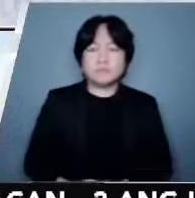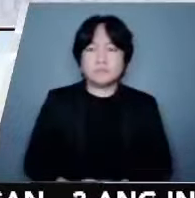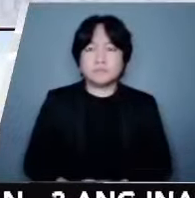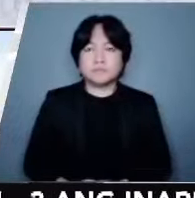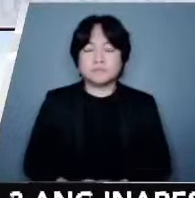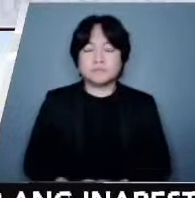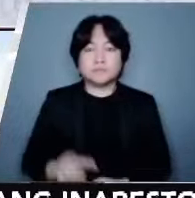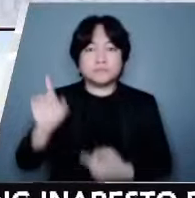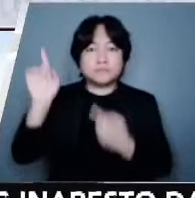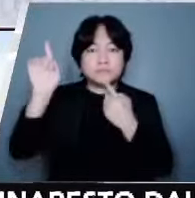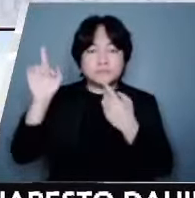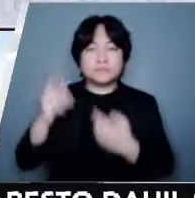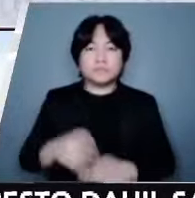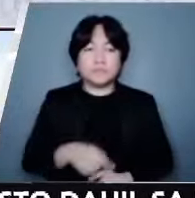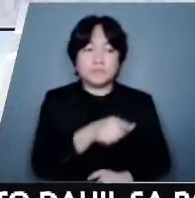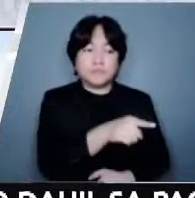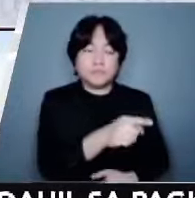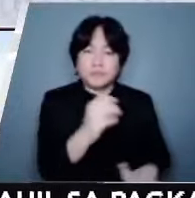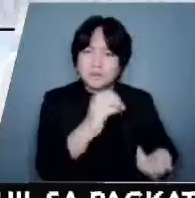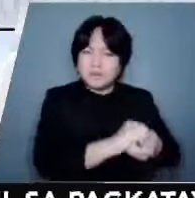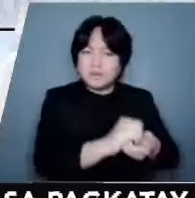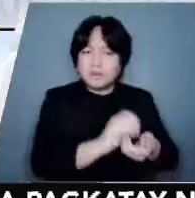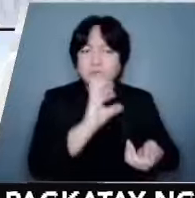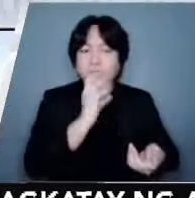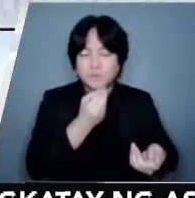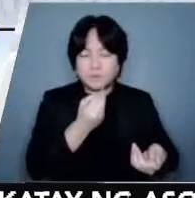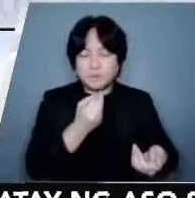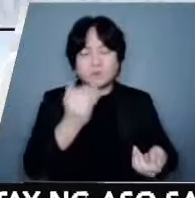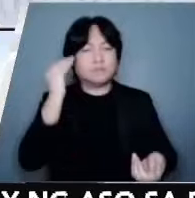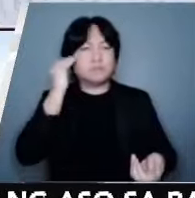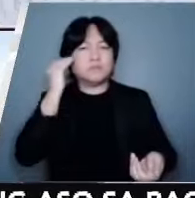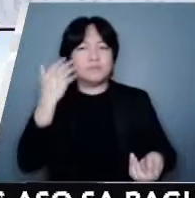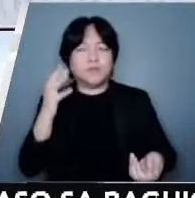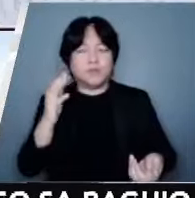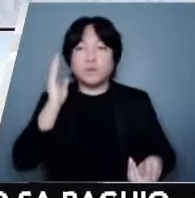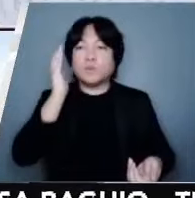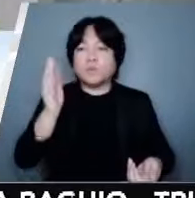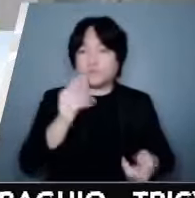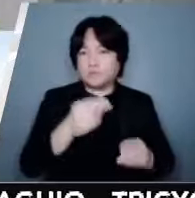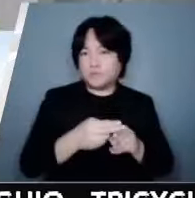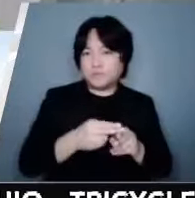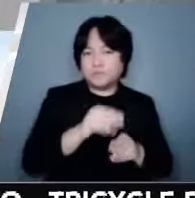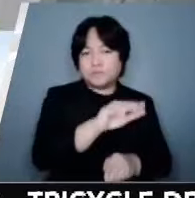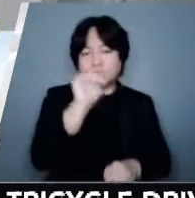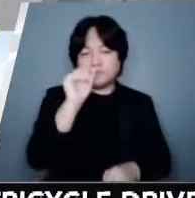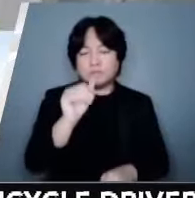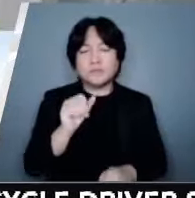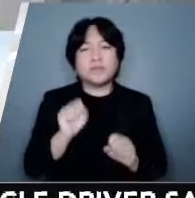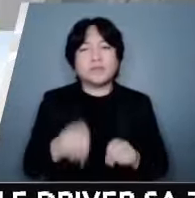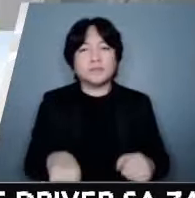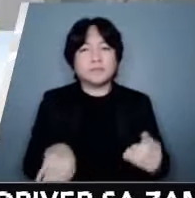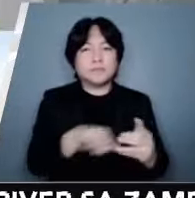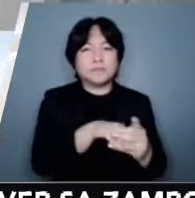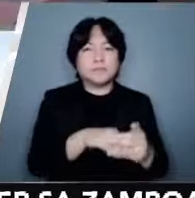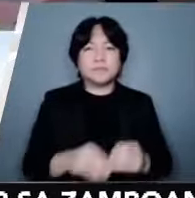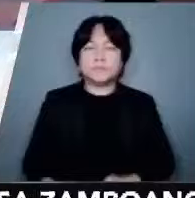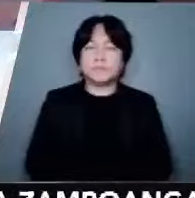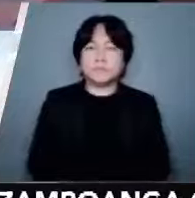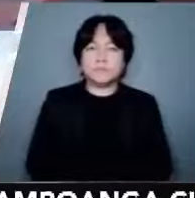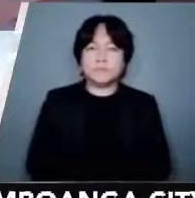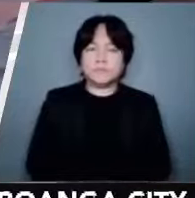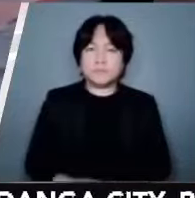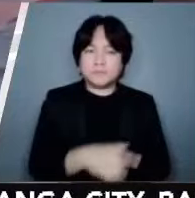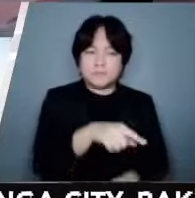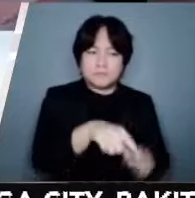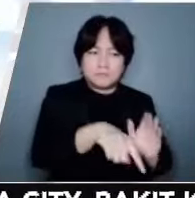mga recruitment agency ito at amin silang ipapatawag for possible filing of cases. Bukod sa nabistong operasyon,